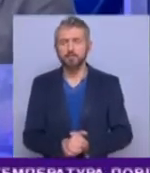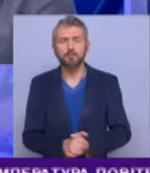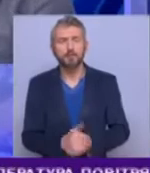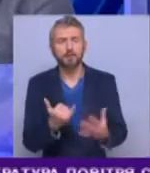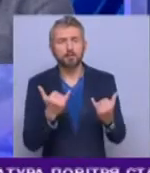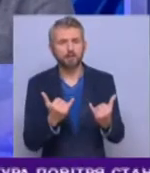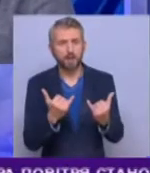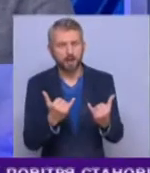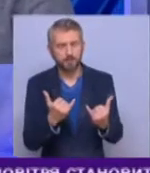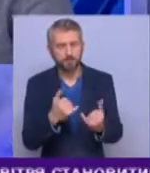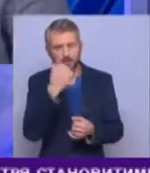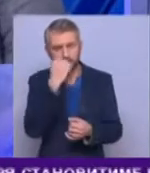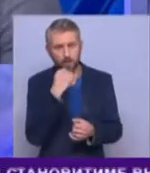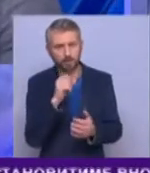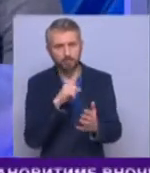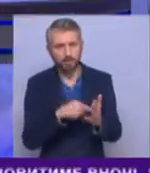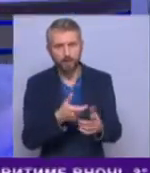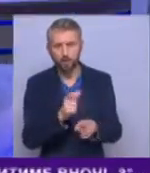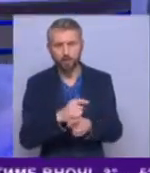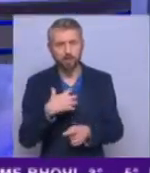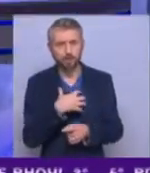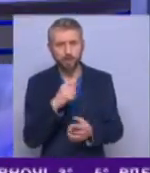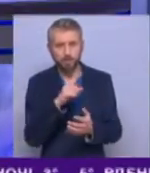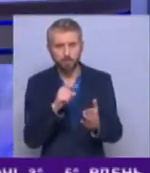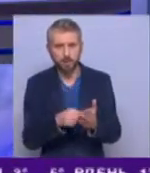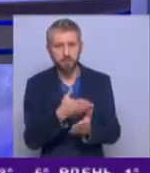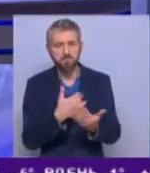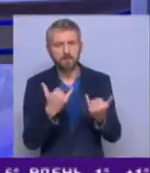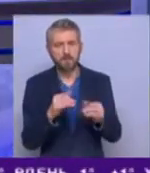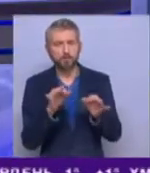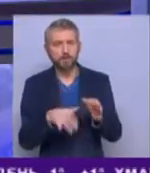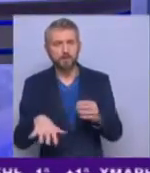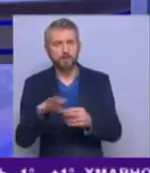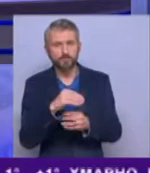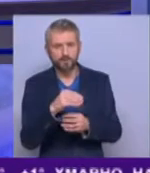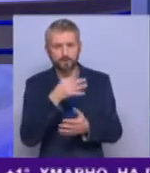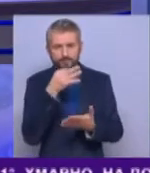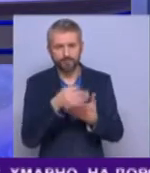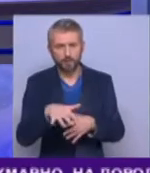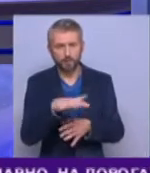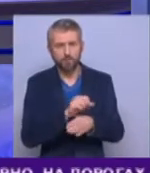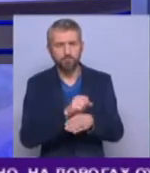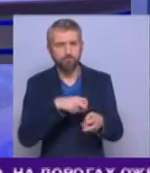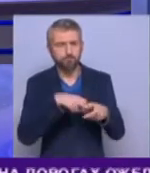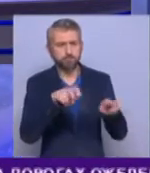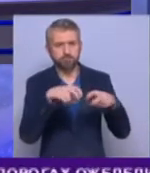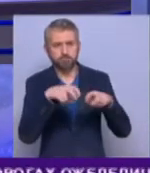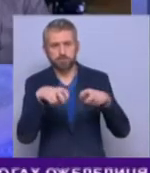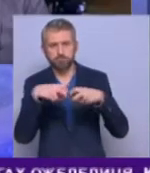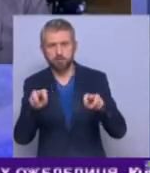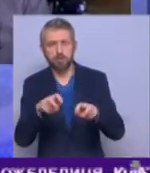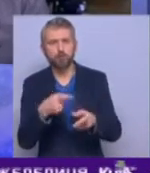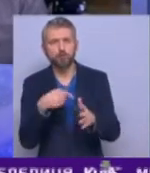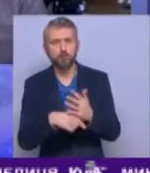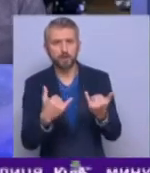Зараз дякуємо. Дякую за запитання, досить актуальне питання. Ми зараз, до речі, всім балансоутримувачів вже відправили відповідні листи,